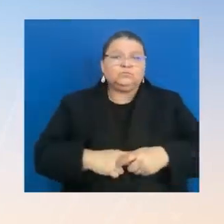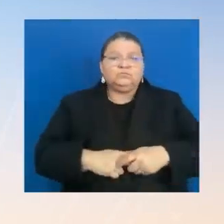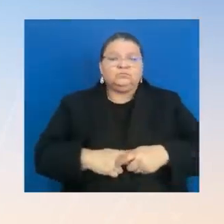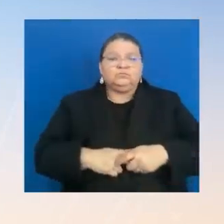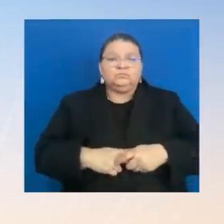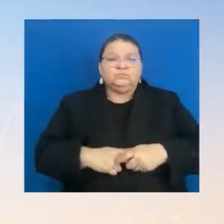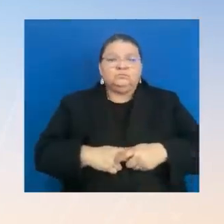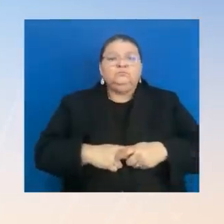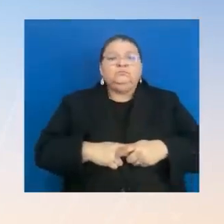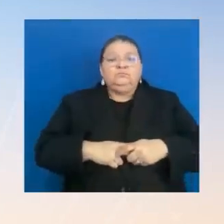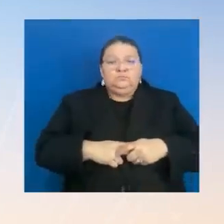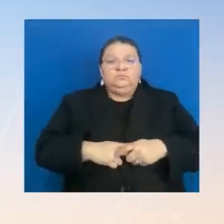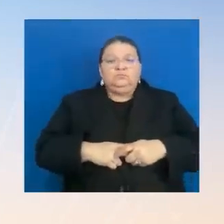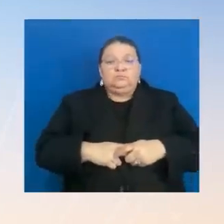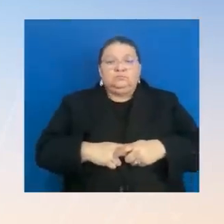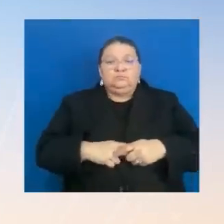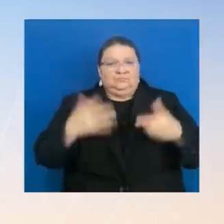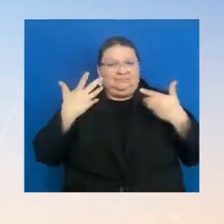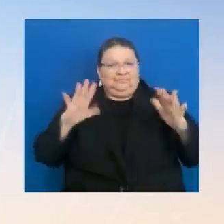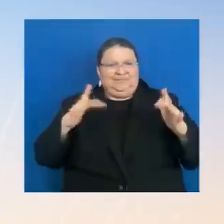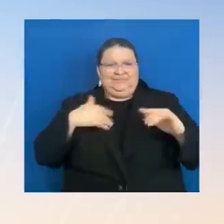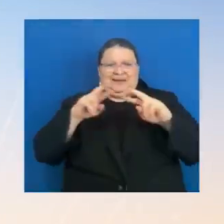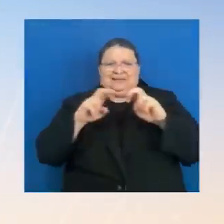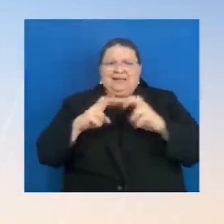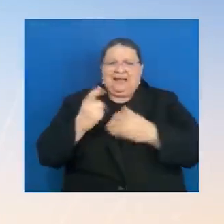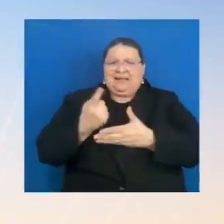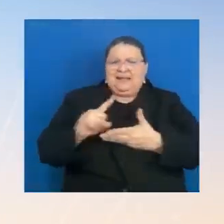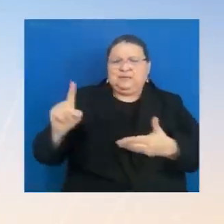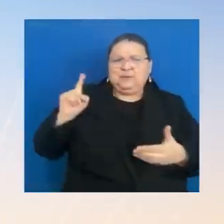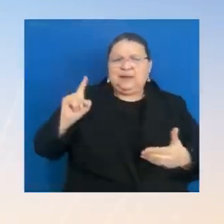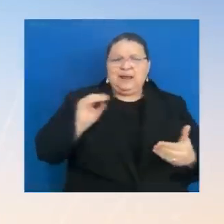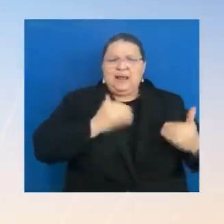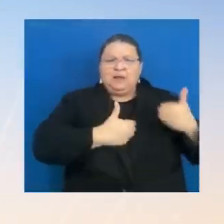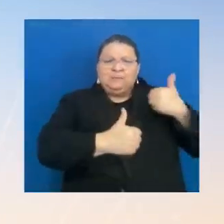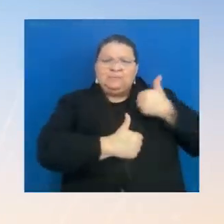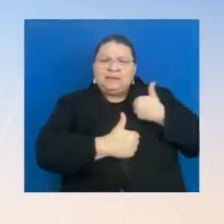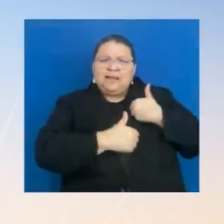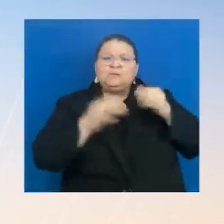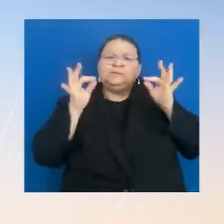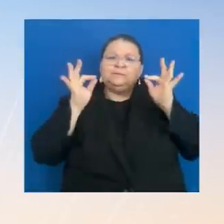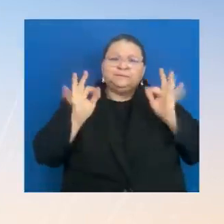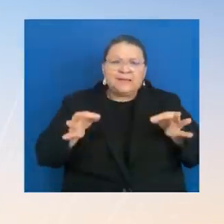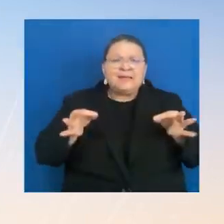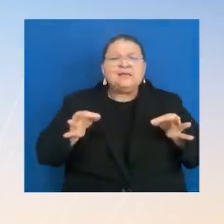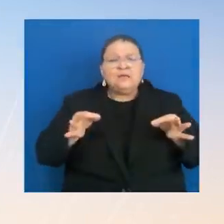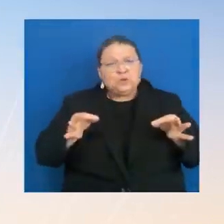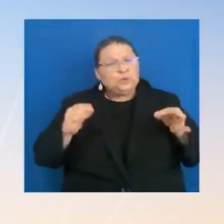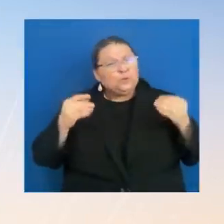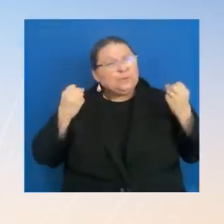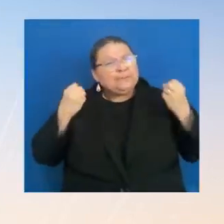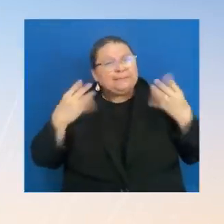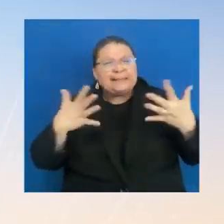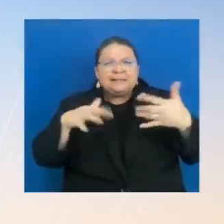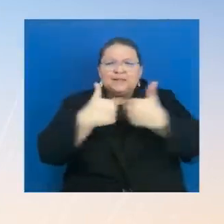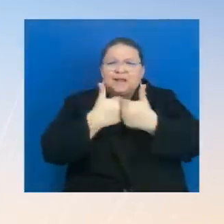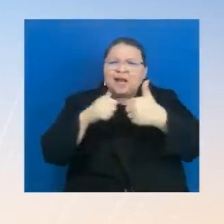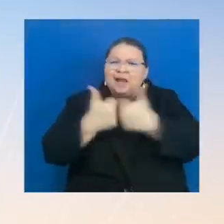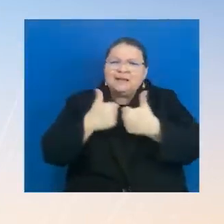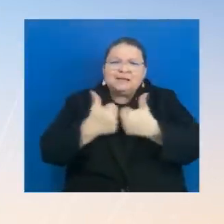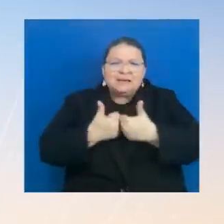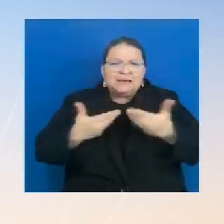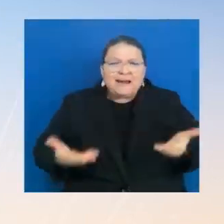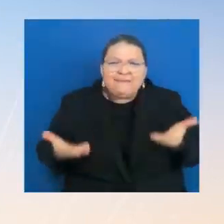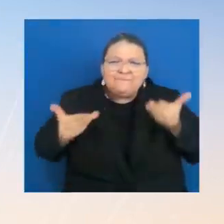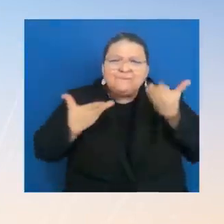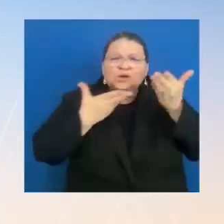nhưng đánh giá của họ cũng đặc biệt dựa trên việc chuyển giao nó cho Ukraine, và điều đó có thể bị nhầm lẫn là leo thang. Cô Jen